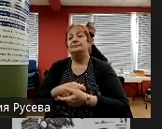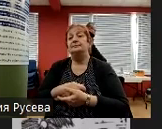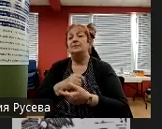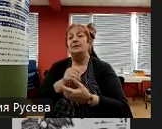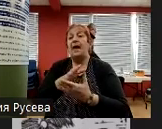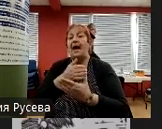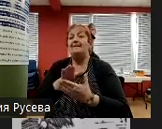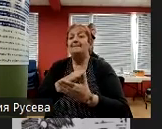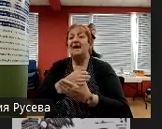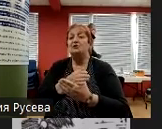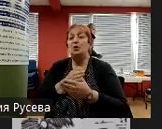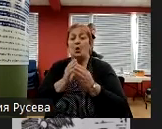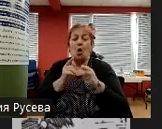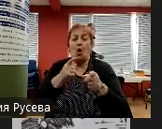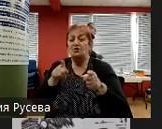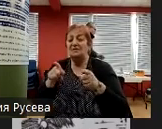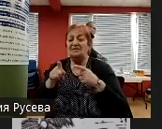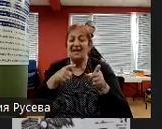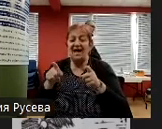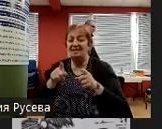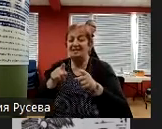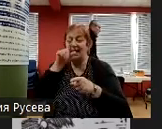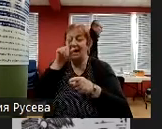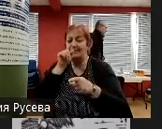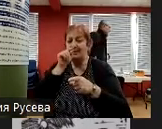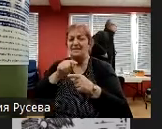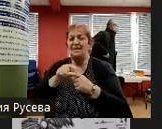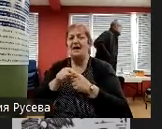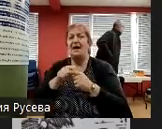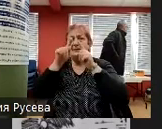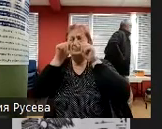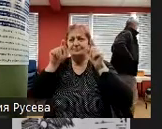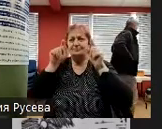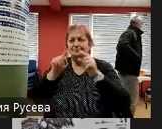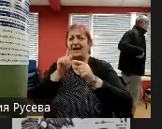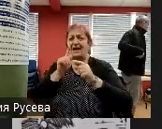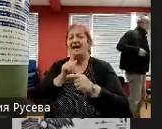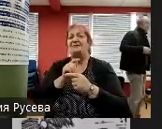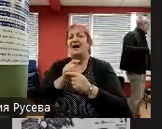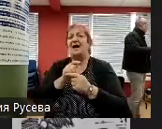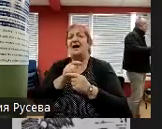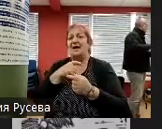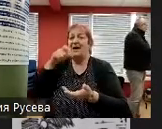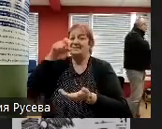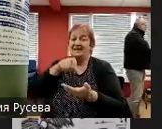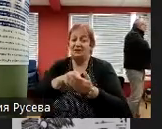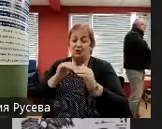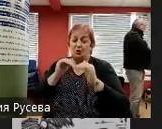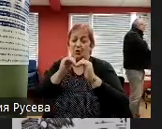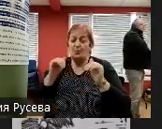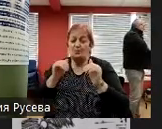между отделните емотикончета или емоджита трябва да се поставя задължително интервал,